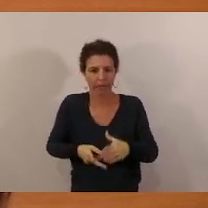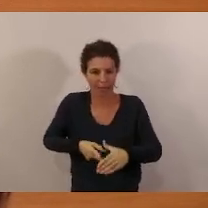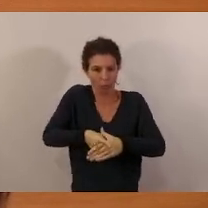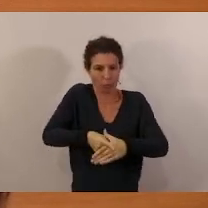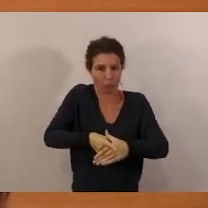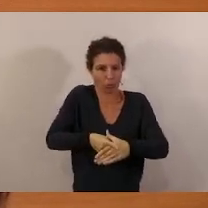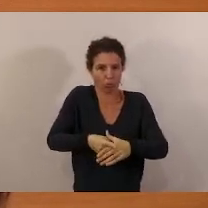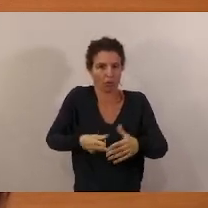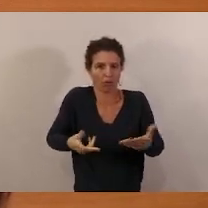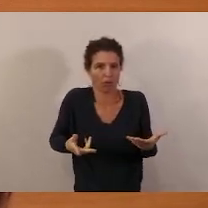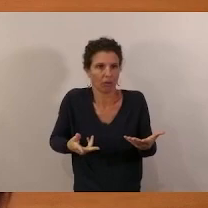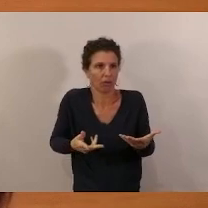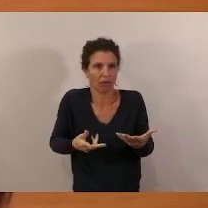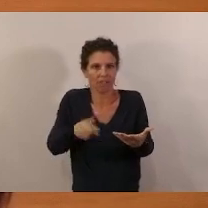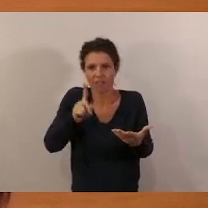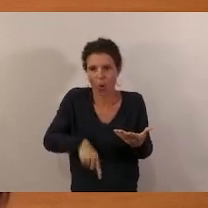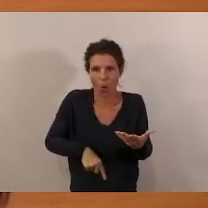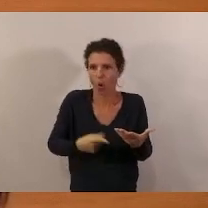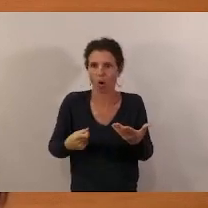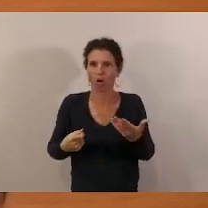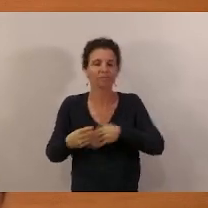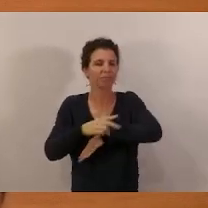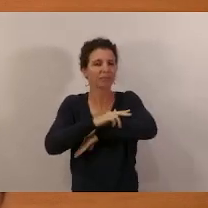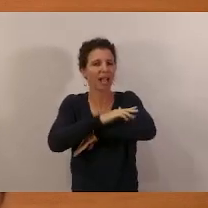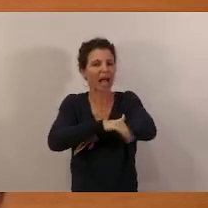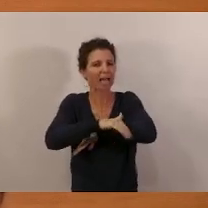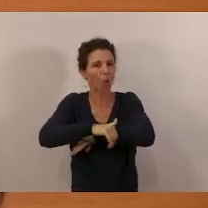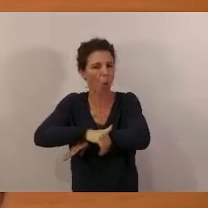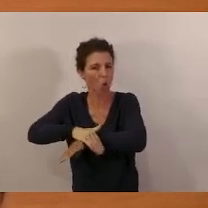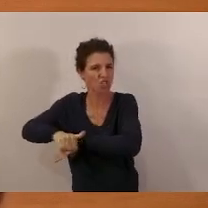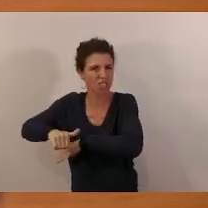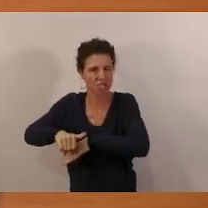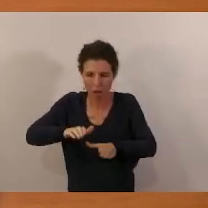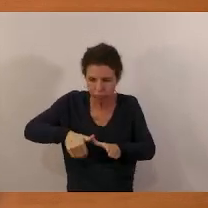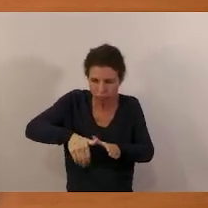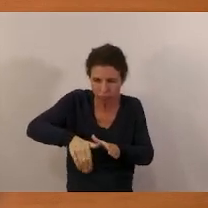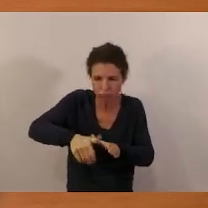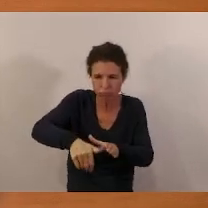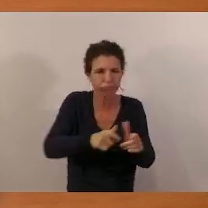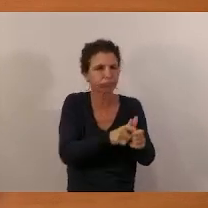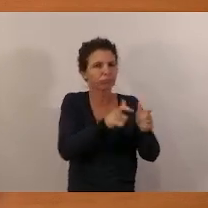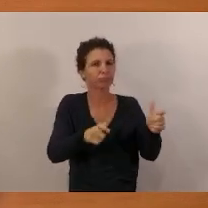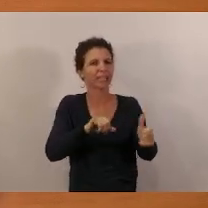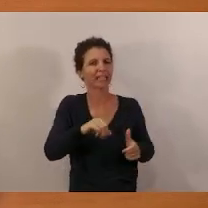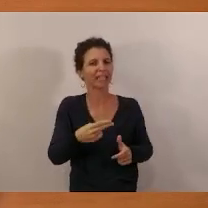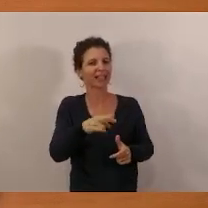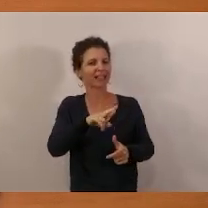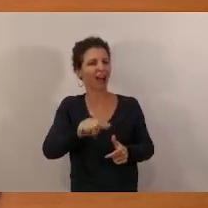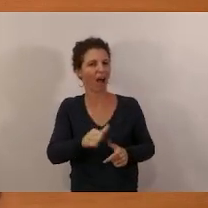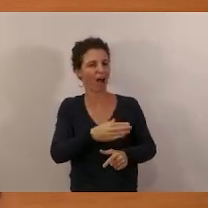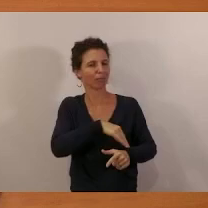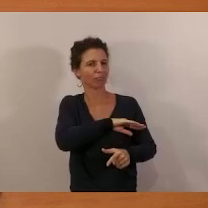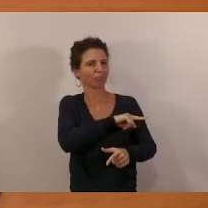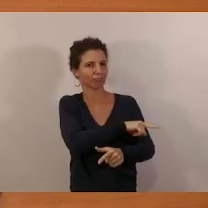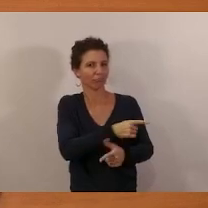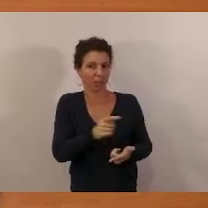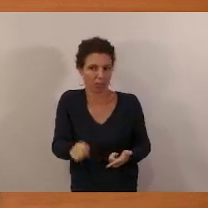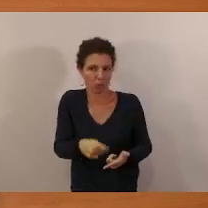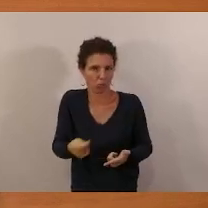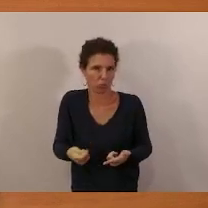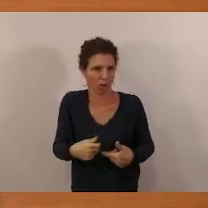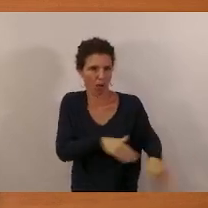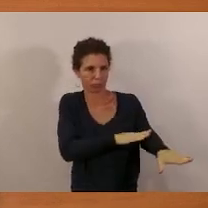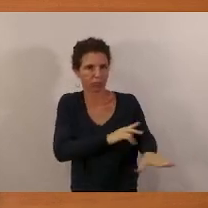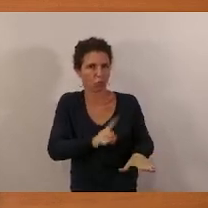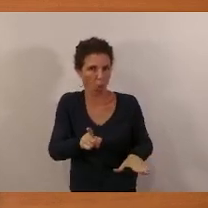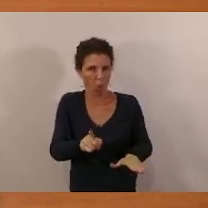s'épargner de faire des fouilles archéologiques. Donc c'est l'INRAP qui se charge des fouilles archéologiques. Donc aujourd'hui, cet espace, dans sa globalité,